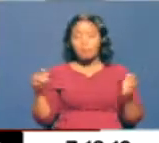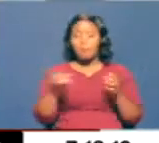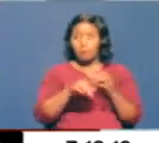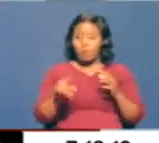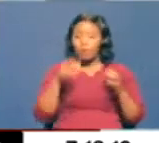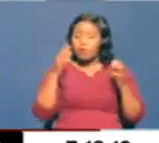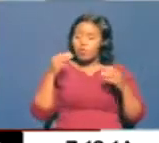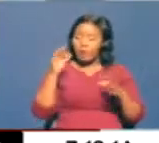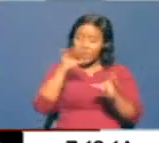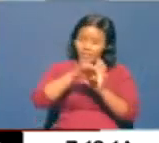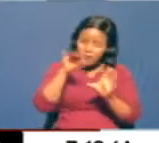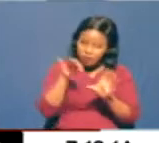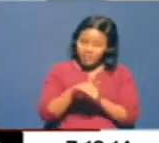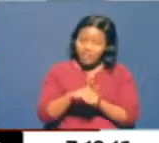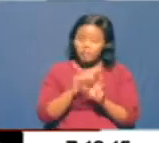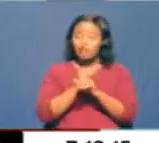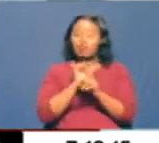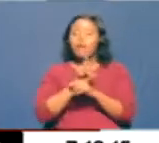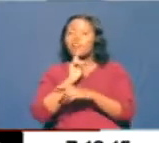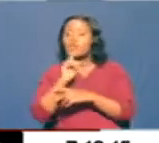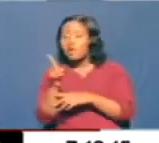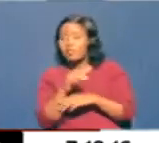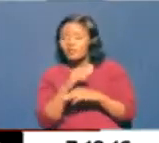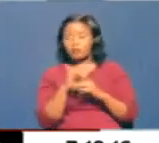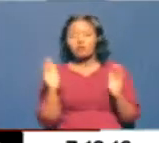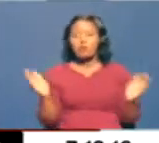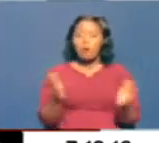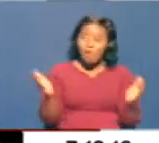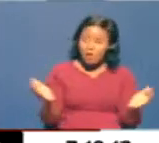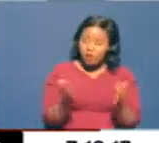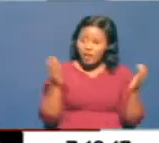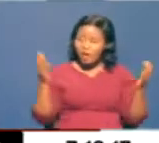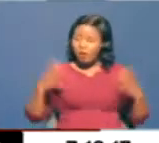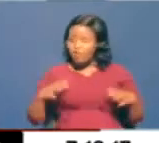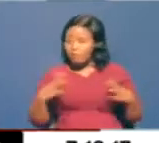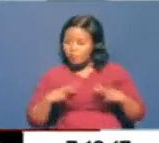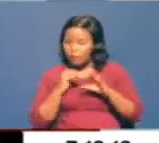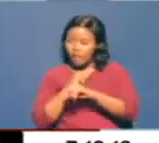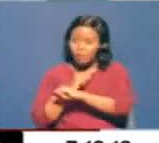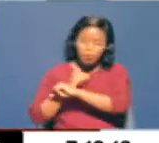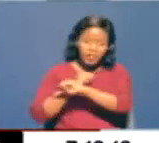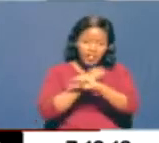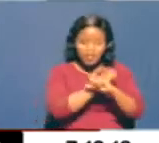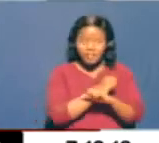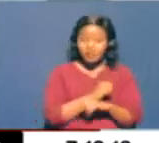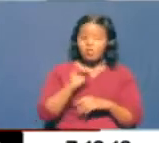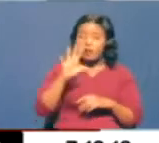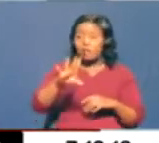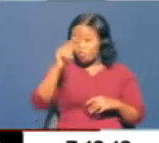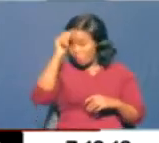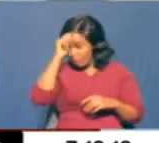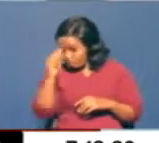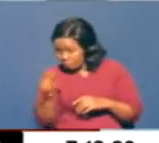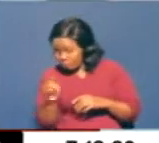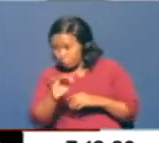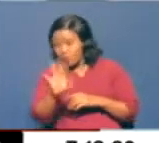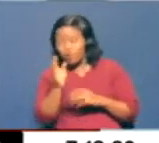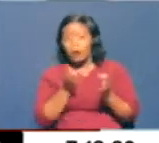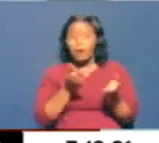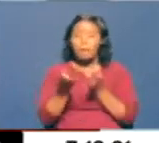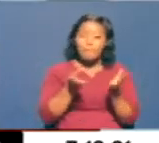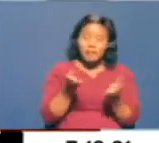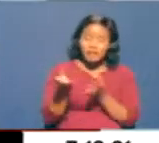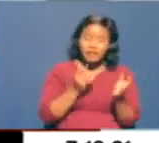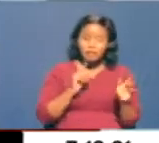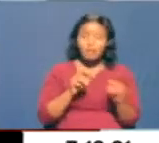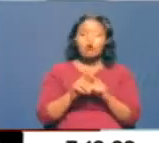Tumechaguliwa kuhakikisha maslahi yenu inalindwa, heshima yenu, biashara zenu na kuhakikisha